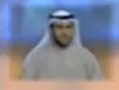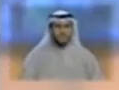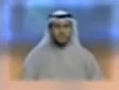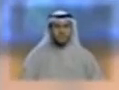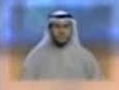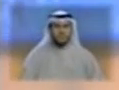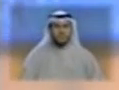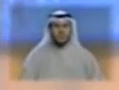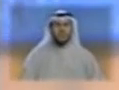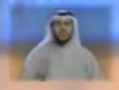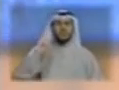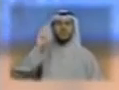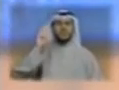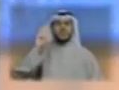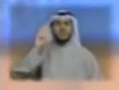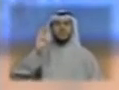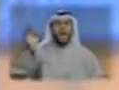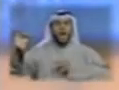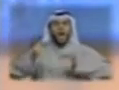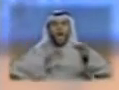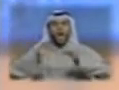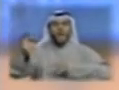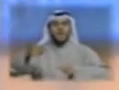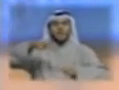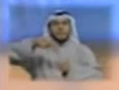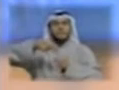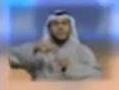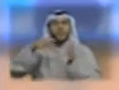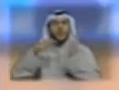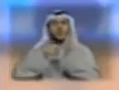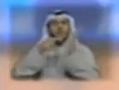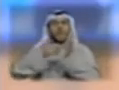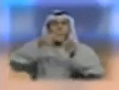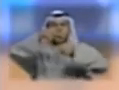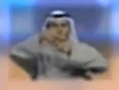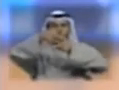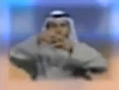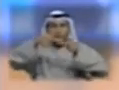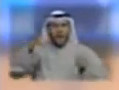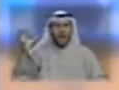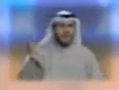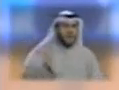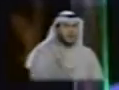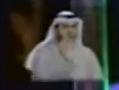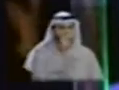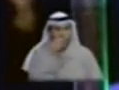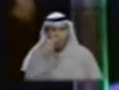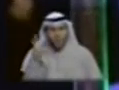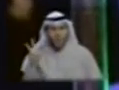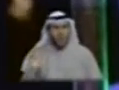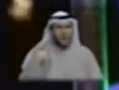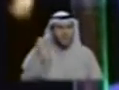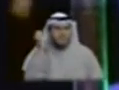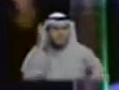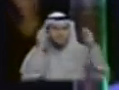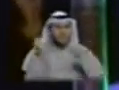افتتحت كلية الهندسة والبترول بجامعة الكويت معرض التصميم الهندسي 29 الهادف إلى إبراز